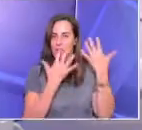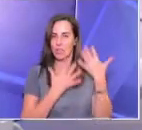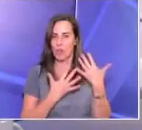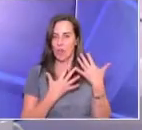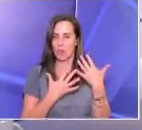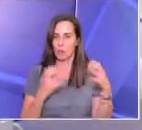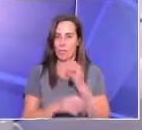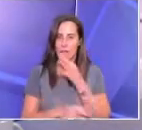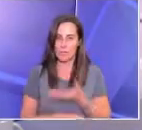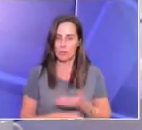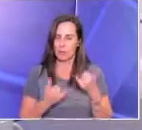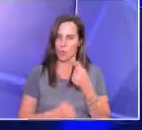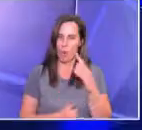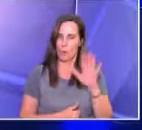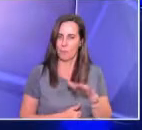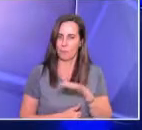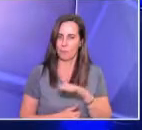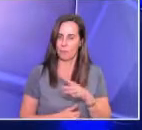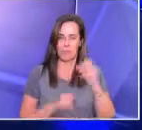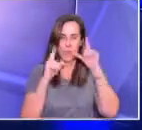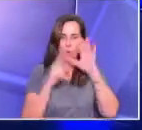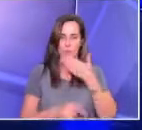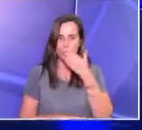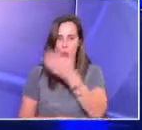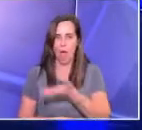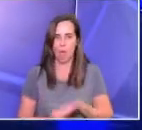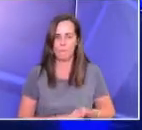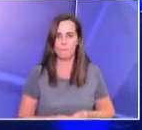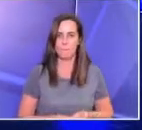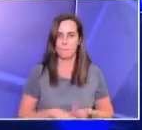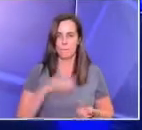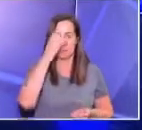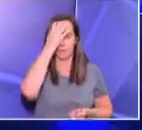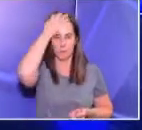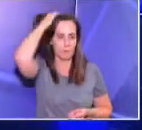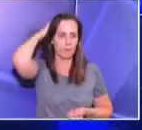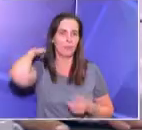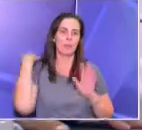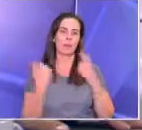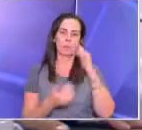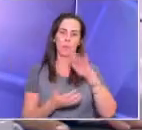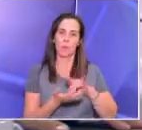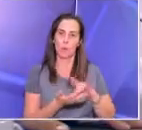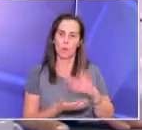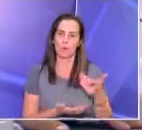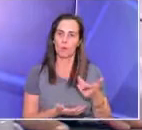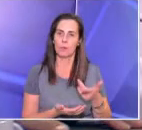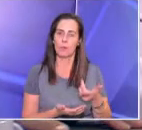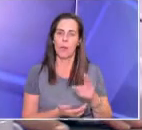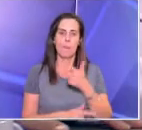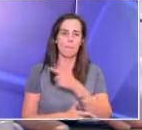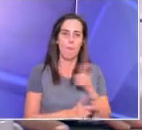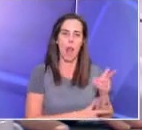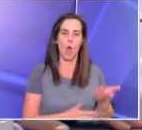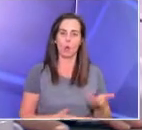תנועת הצעירים. כן. ועכשיו אנחנו רואים את זה בהתעוררות שהם גם חבר'ה צעירים. אבל גם מעבר לצעירים ראינו התעוררות במקומות מסורתיים, מעלות תרשיחא אחר